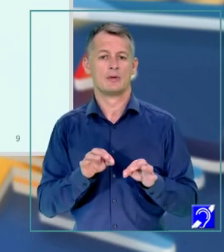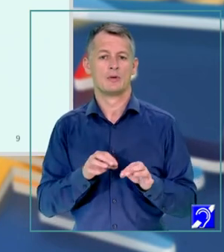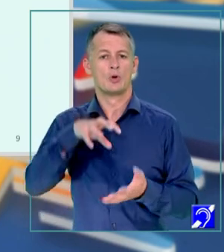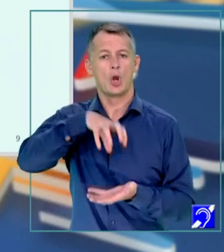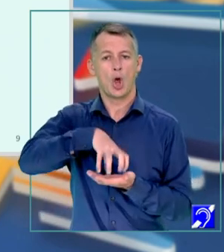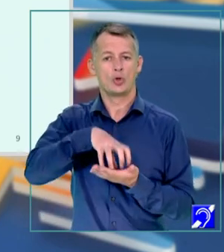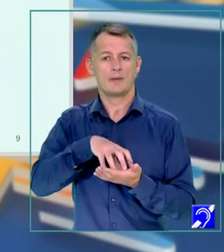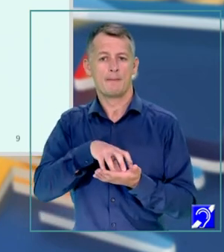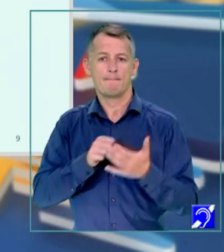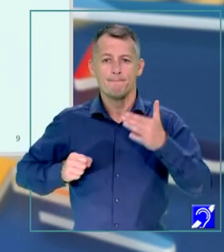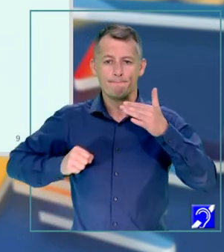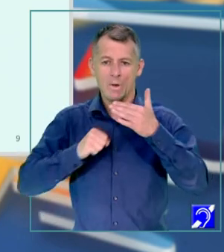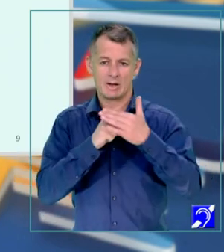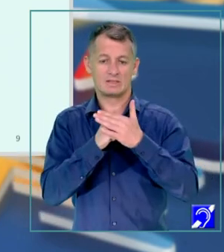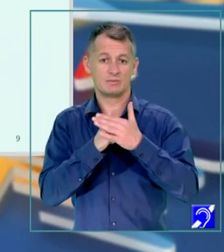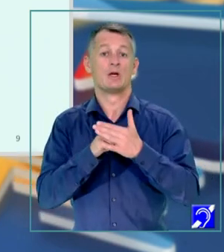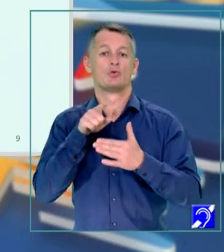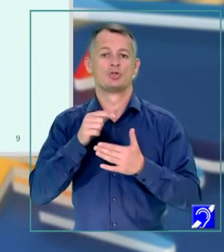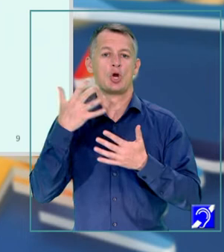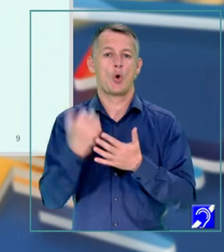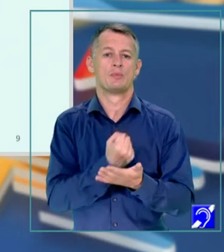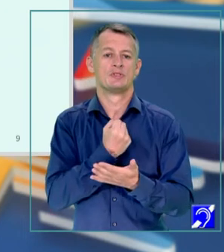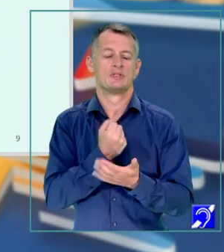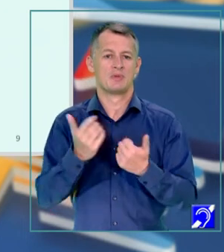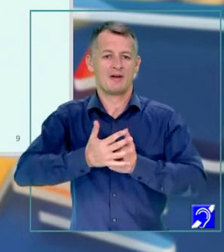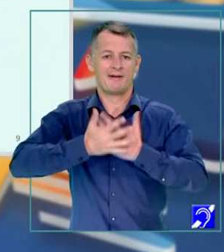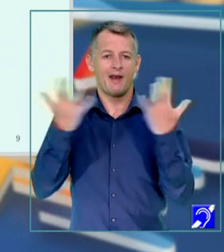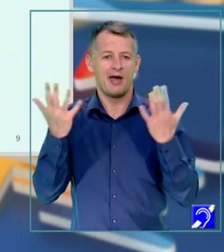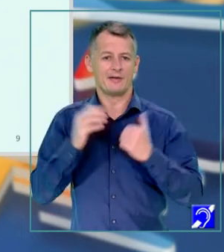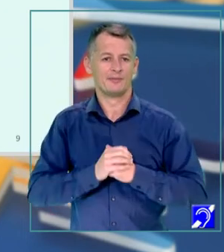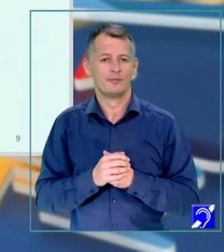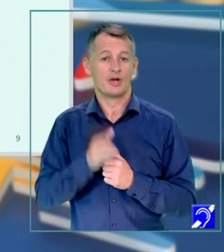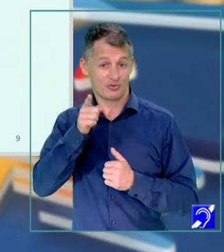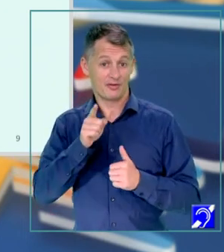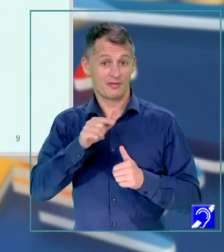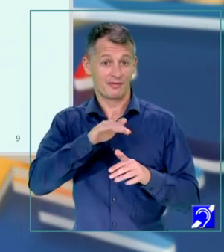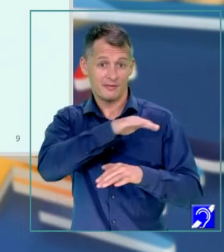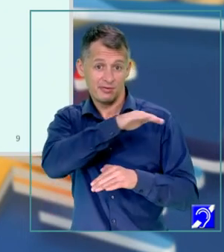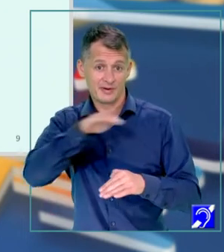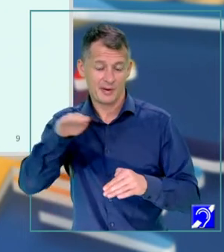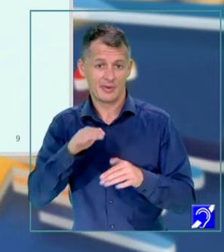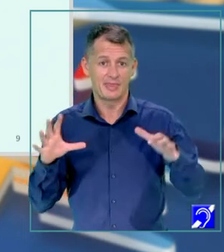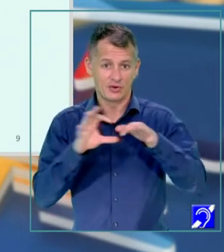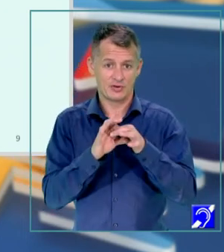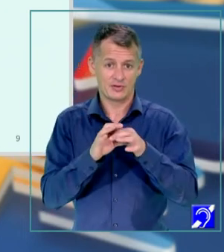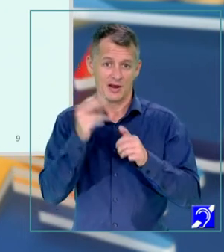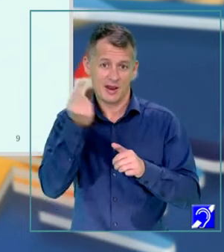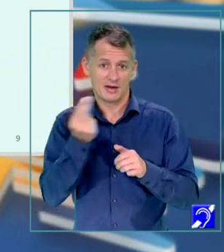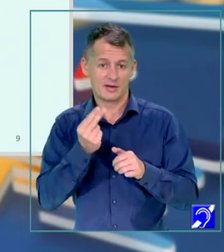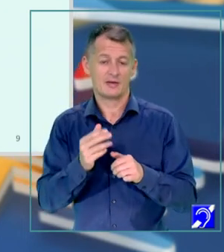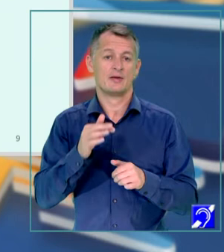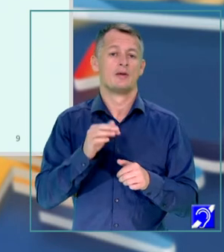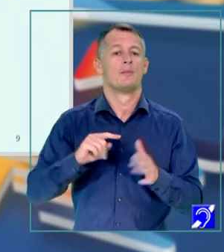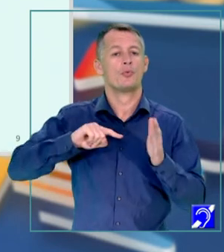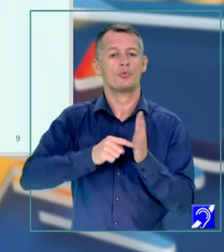limită atunci obținem Evident acea dreaptă tangentei la graficul în punctul x f